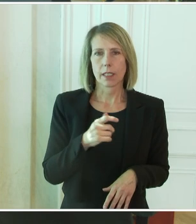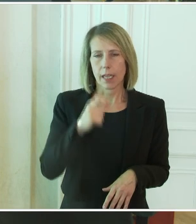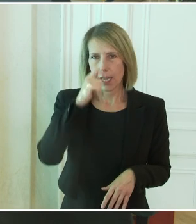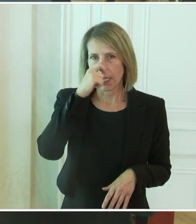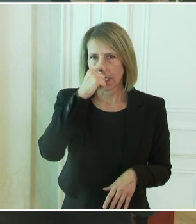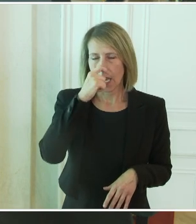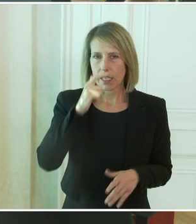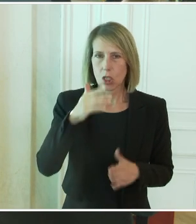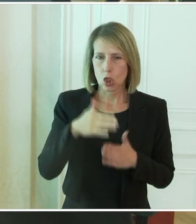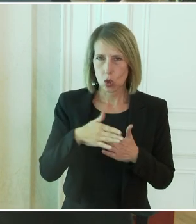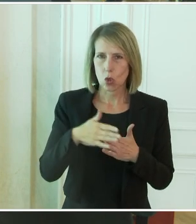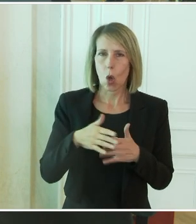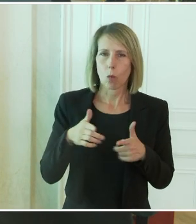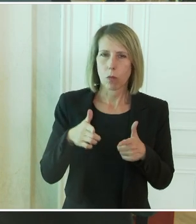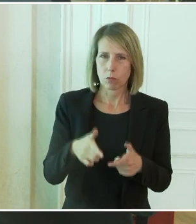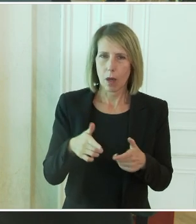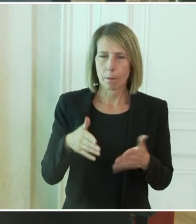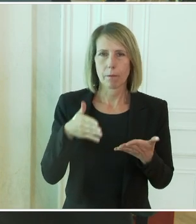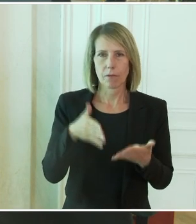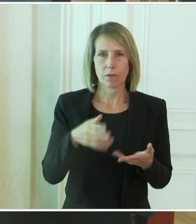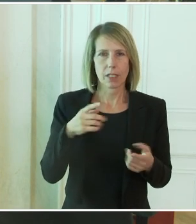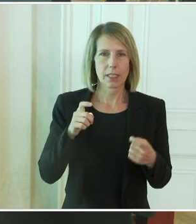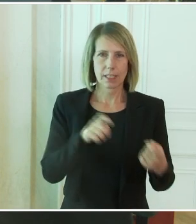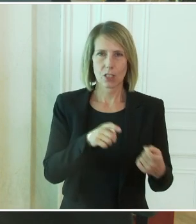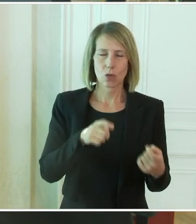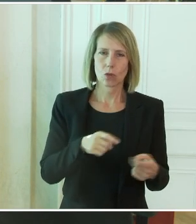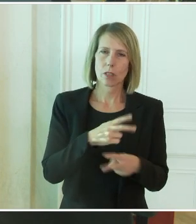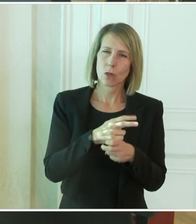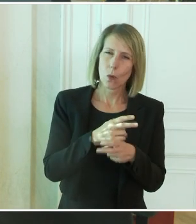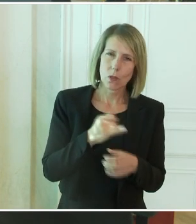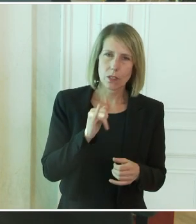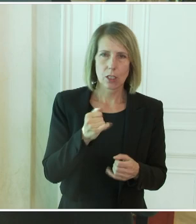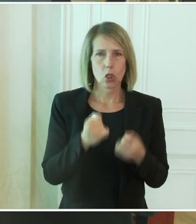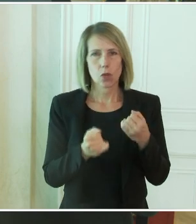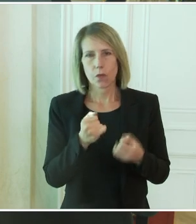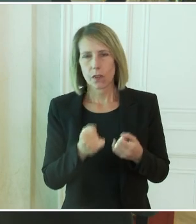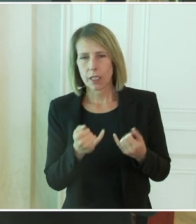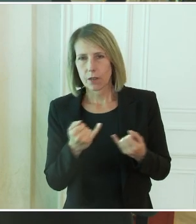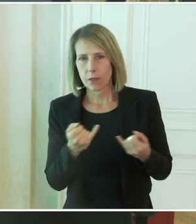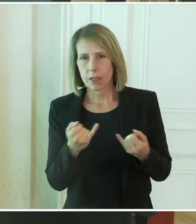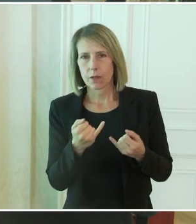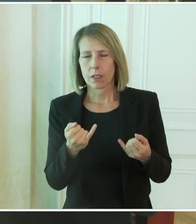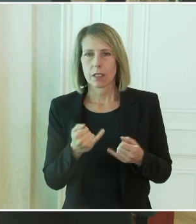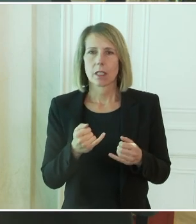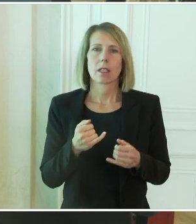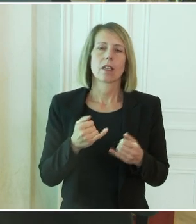wird diskutiert. Österreich tut sich schwer damit. Wie beurteilen Sie da die Position Österreichs?